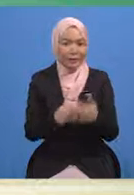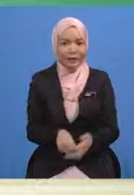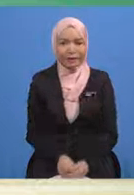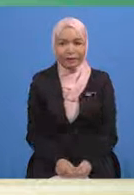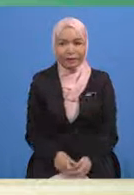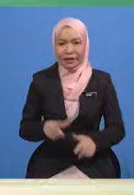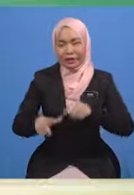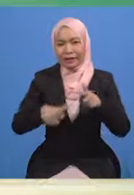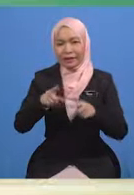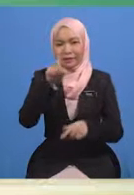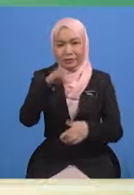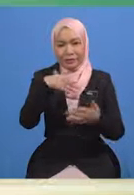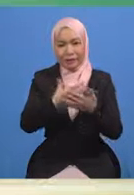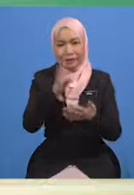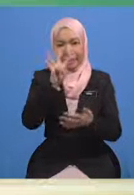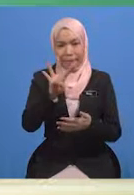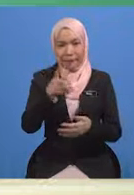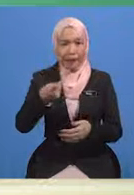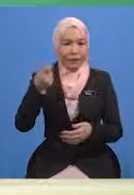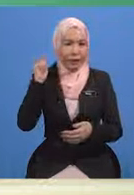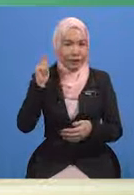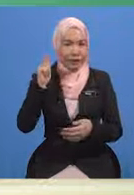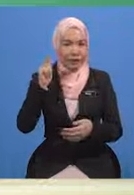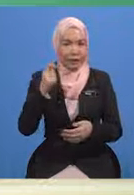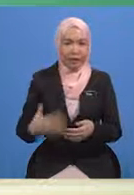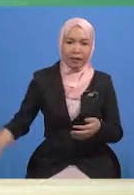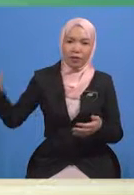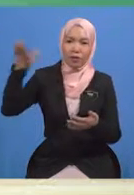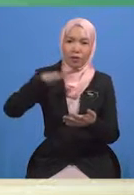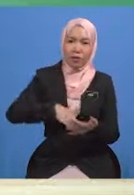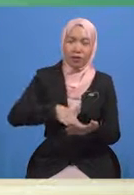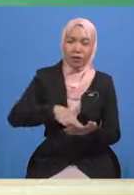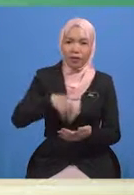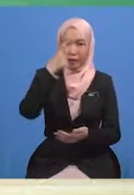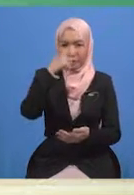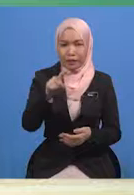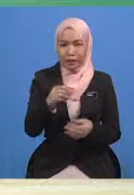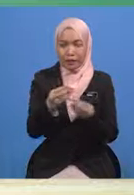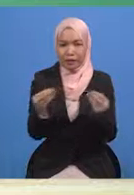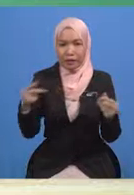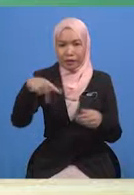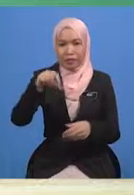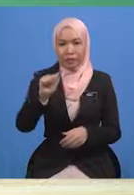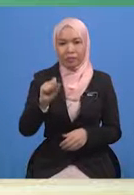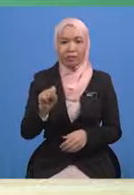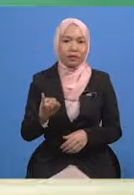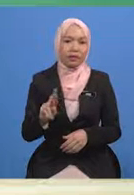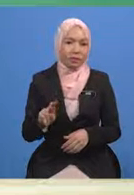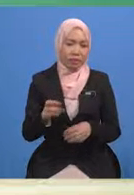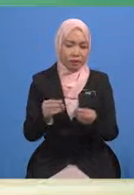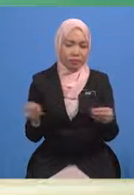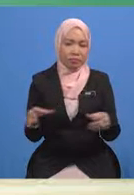langkah 1 hingga 4 tadi kita ulang untuk tanah pasir pula.